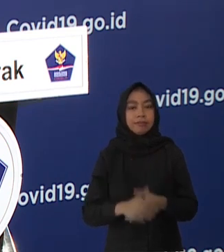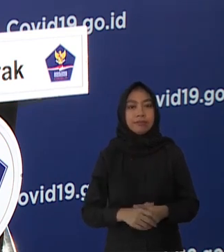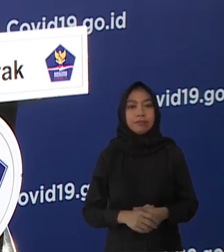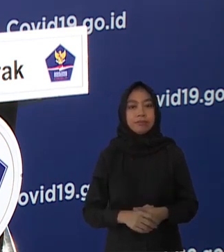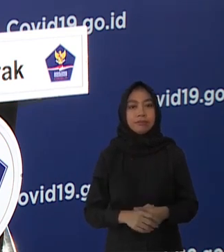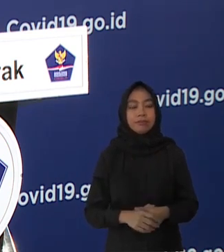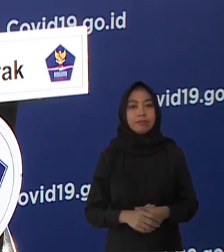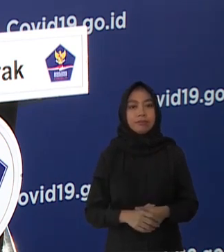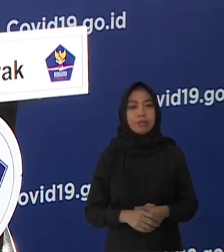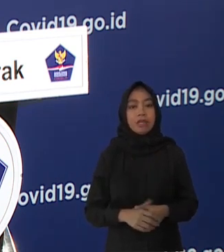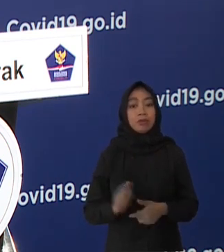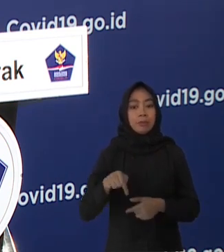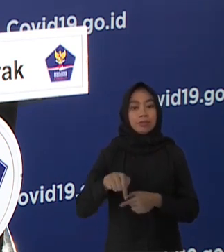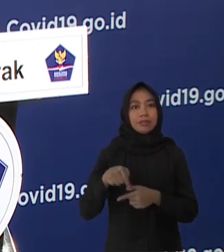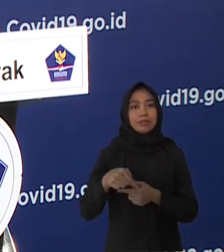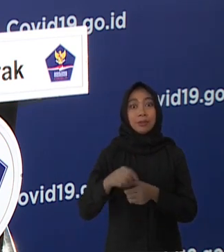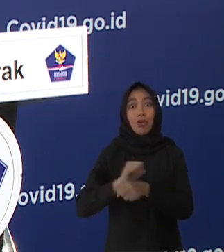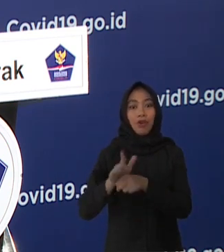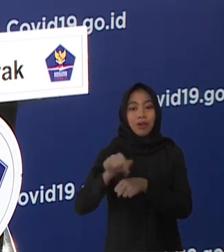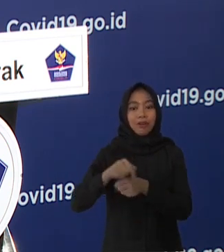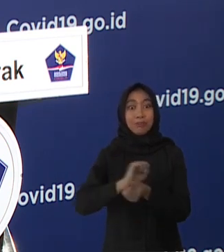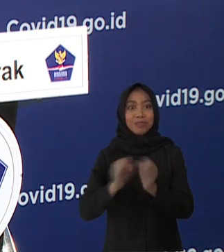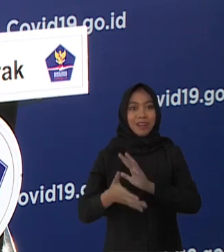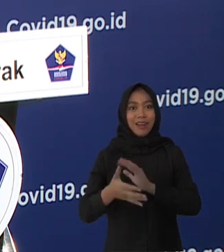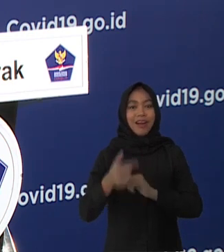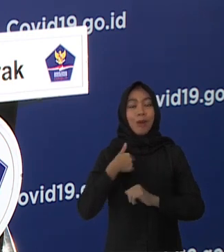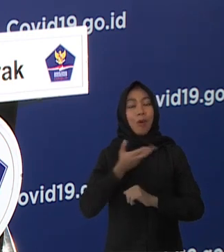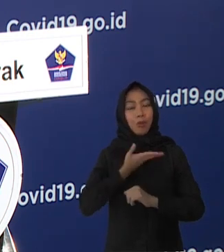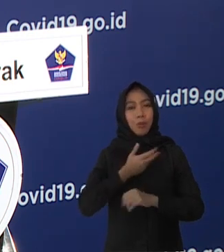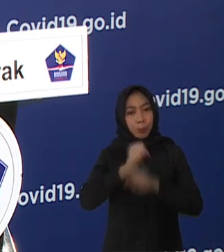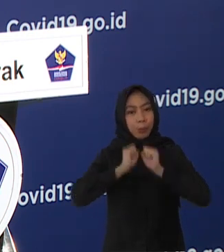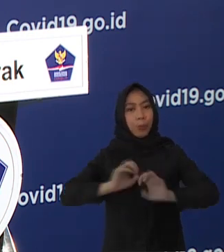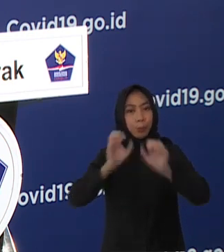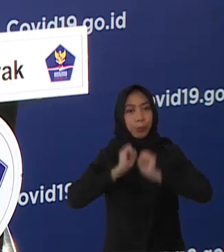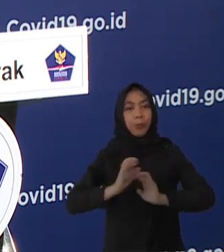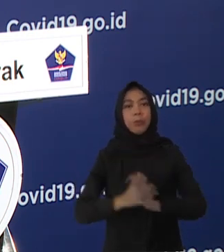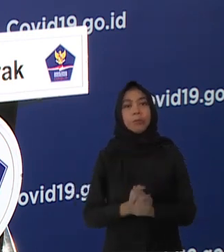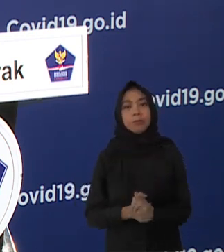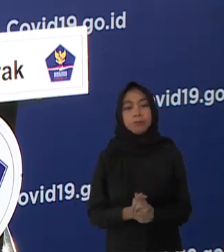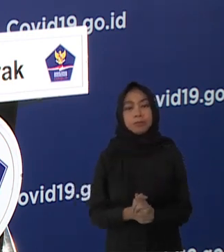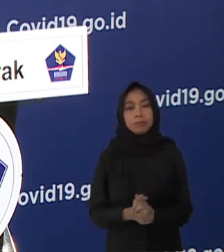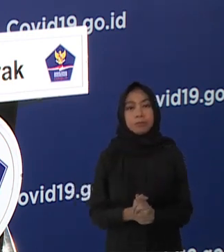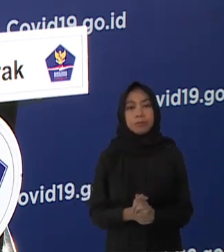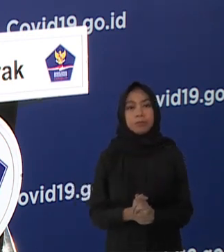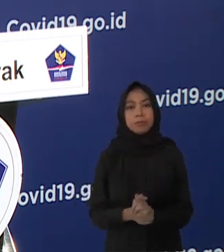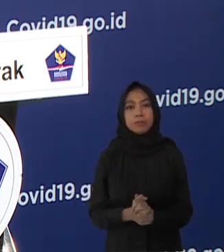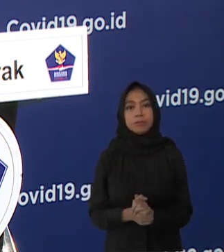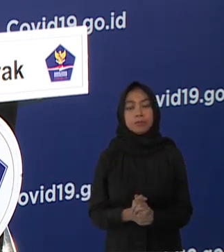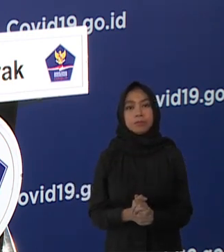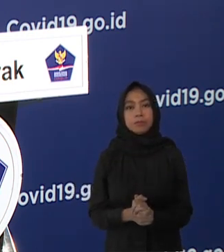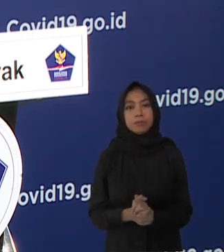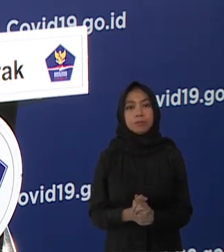era bencana COVID, bahwa semua kita sekarang tidak mengenal apa sih